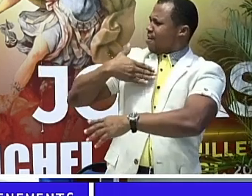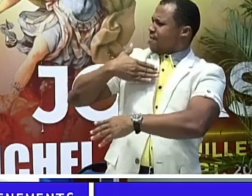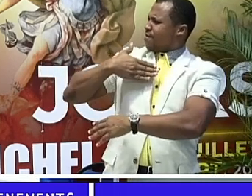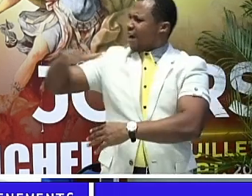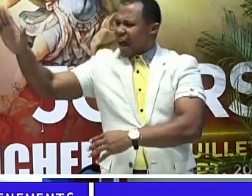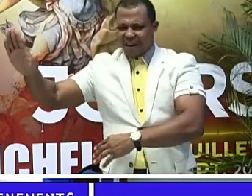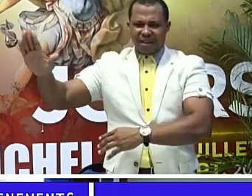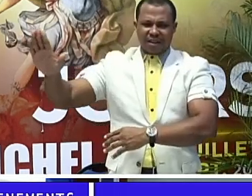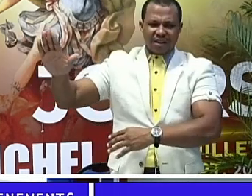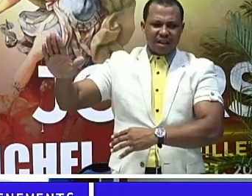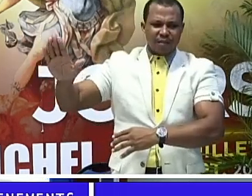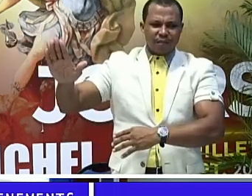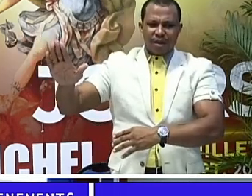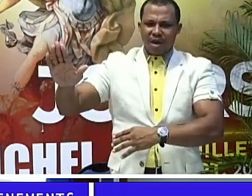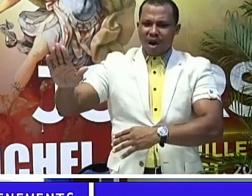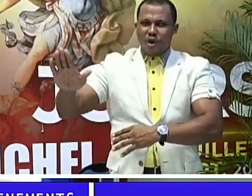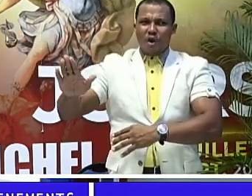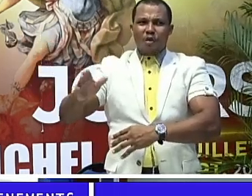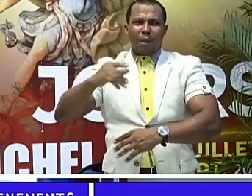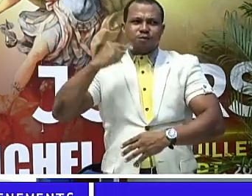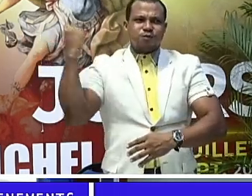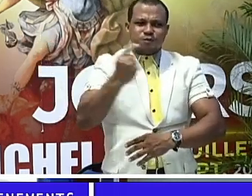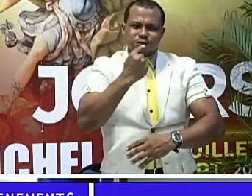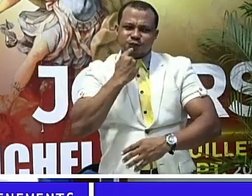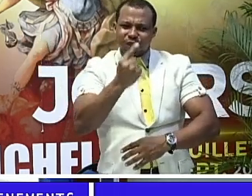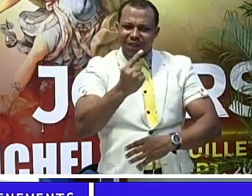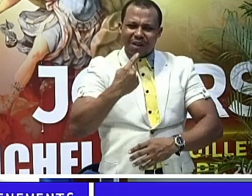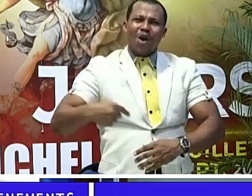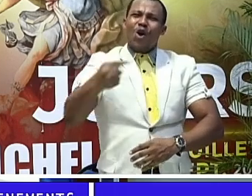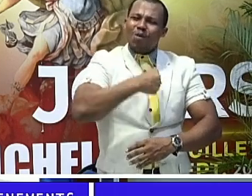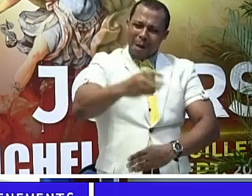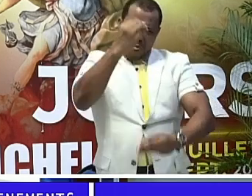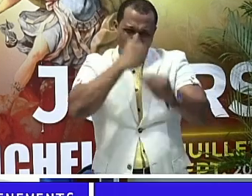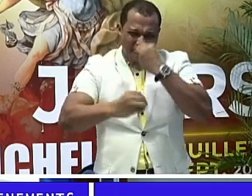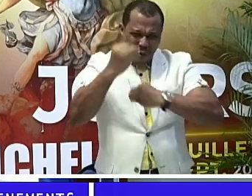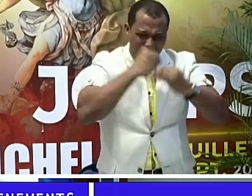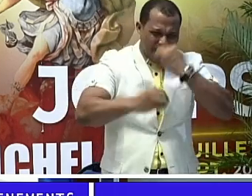alors vous vous mettrez à dire, nous avons mangé